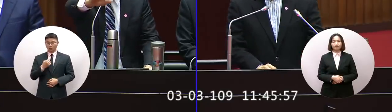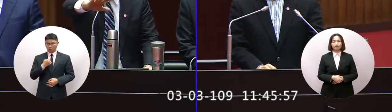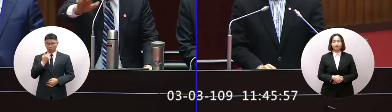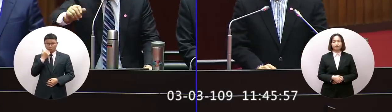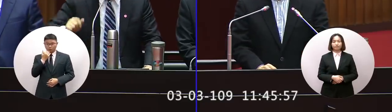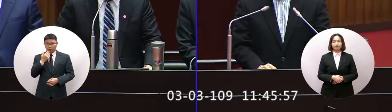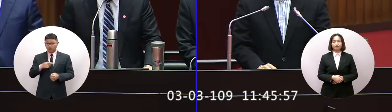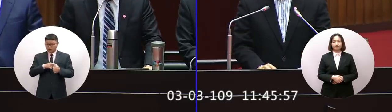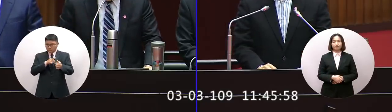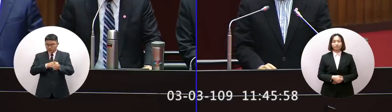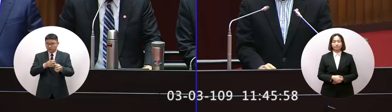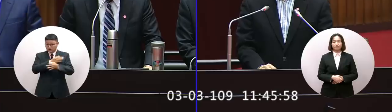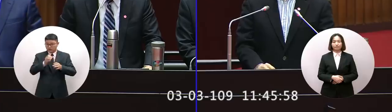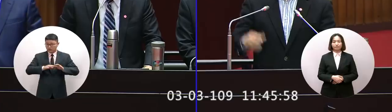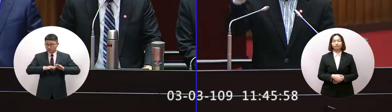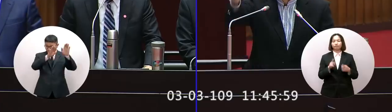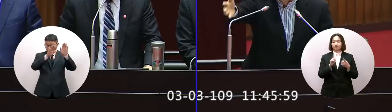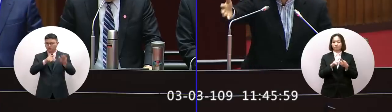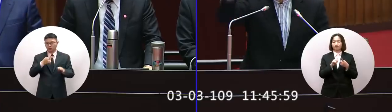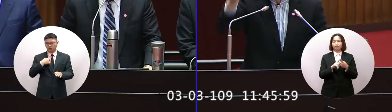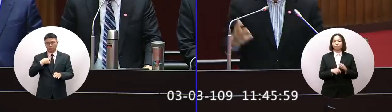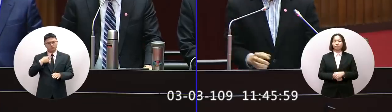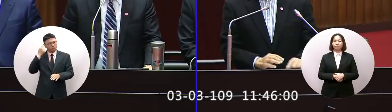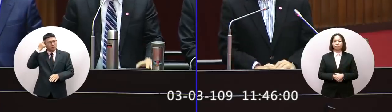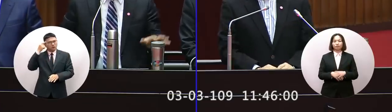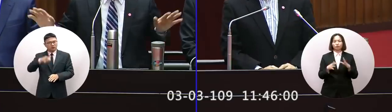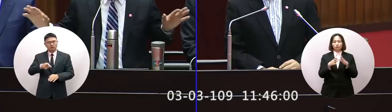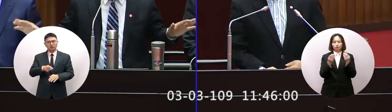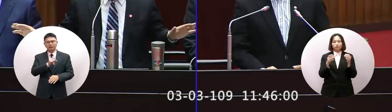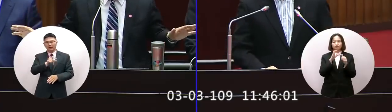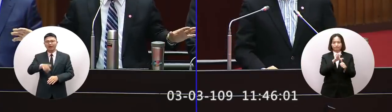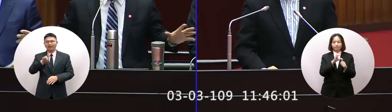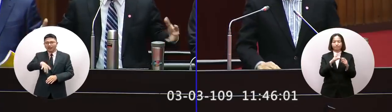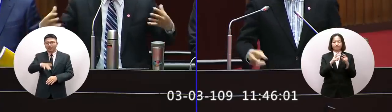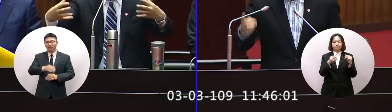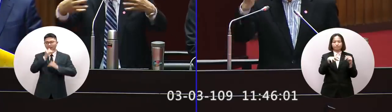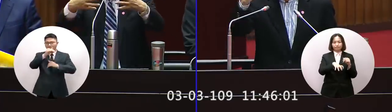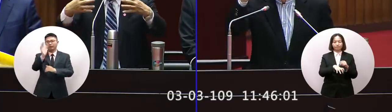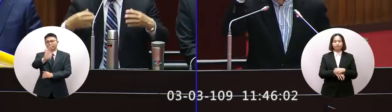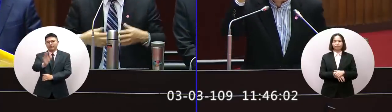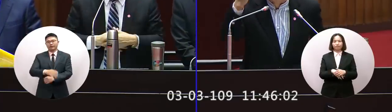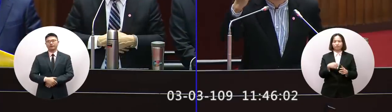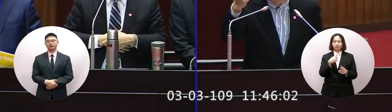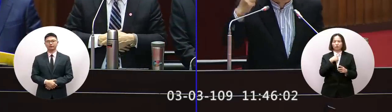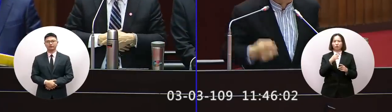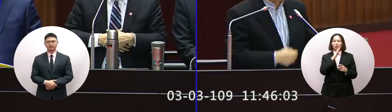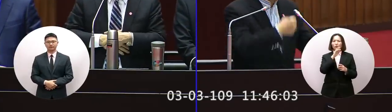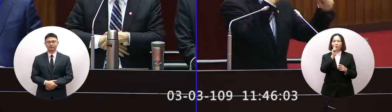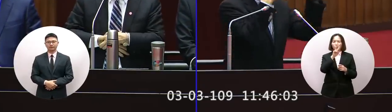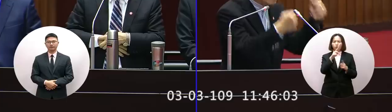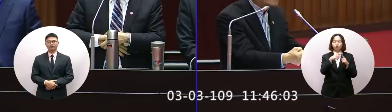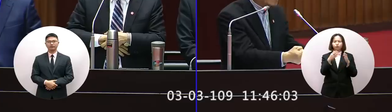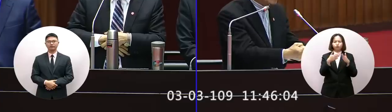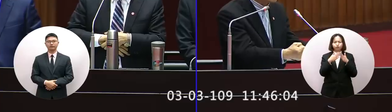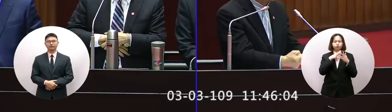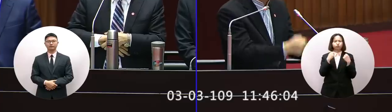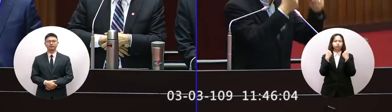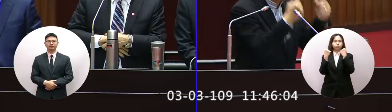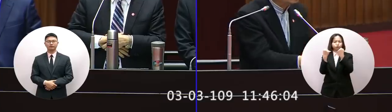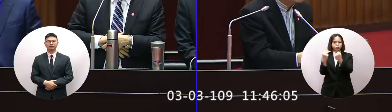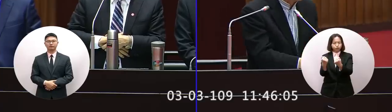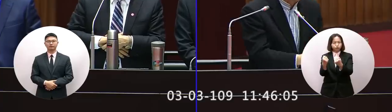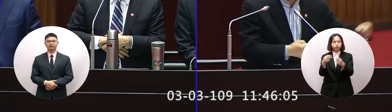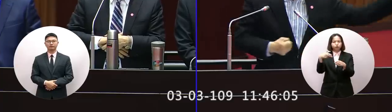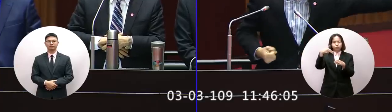我覺得不要去限制比較對嘛當然就是不要現在各部位我開兩百塊我都塞車